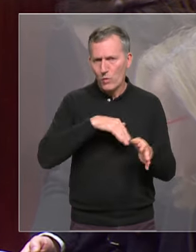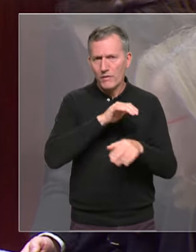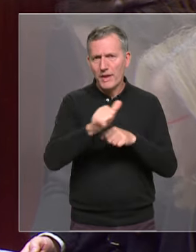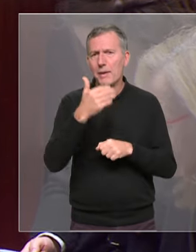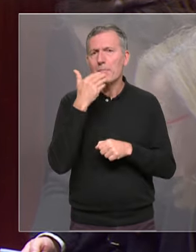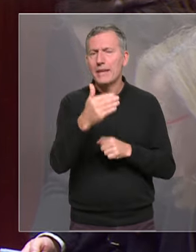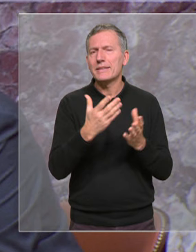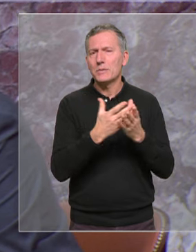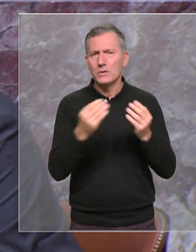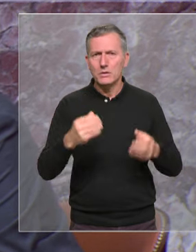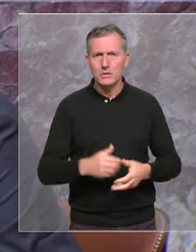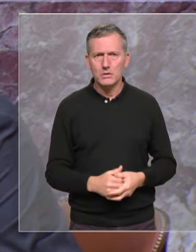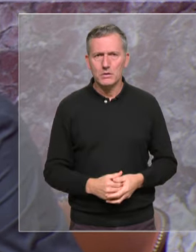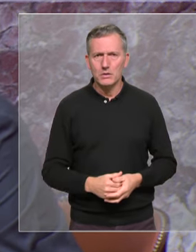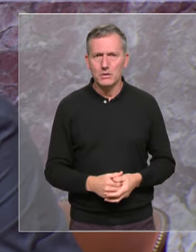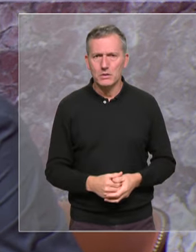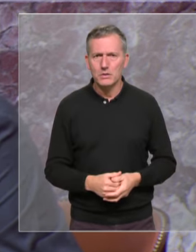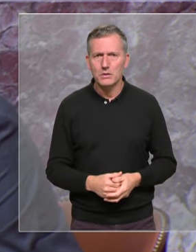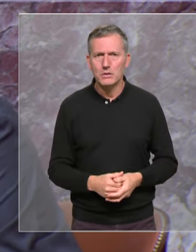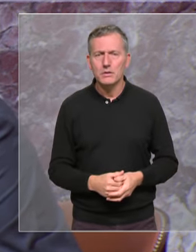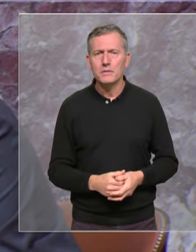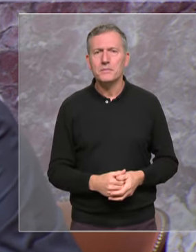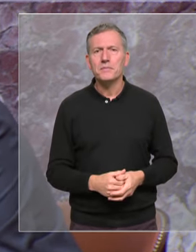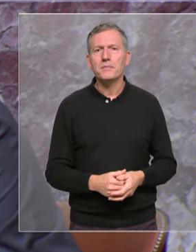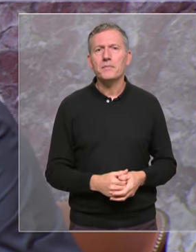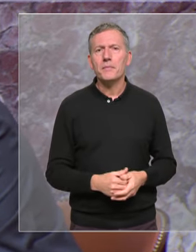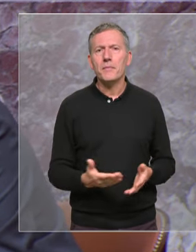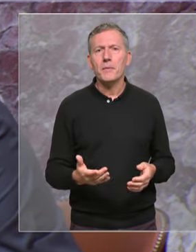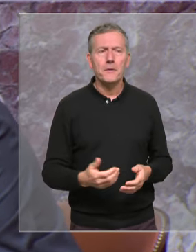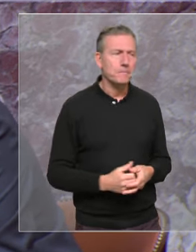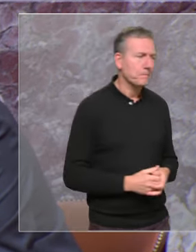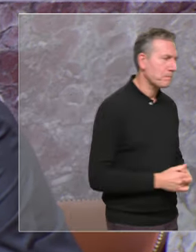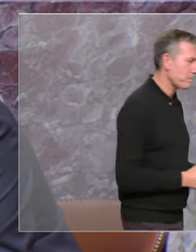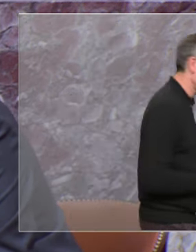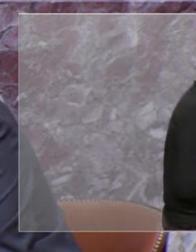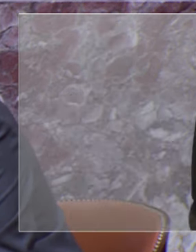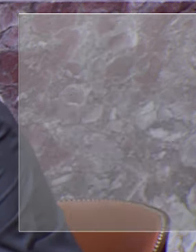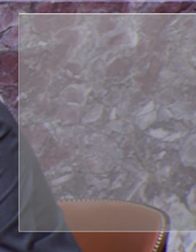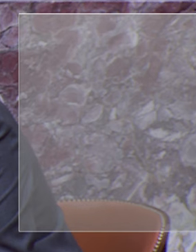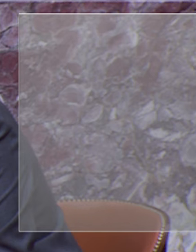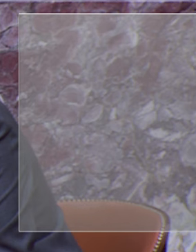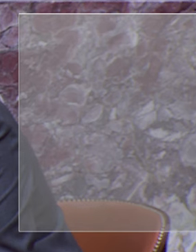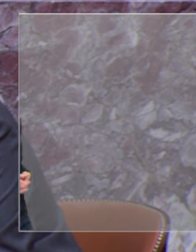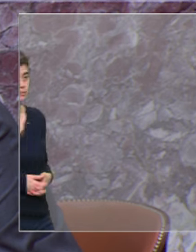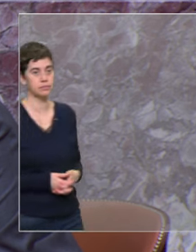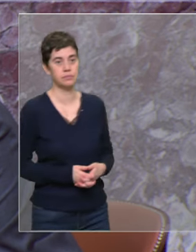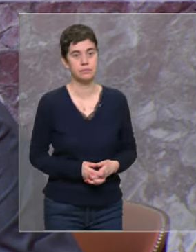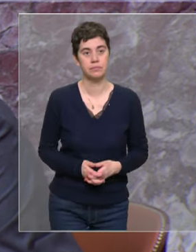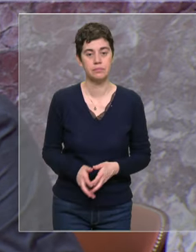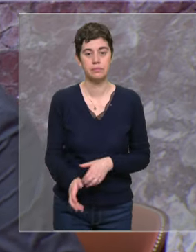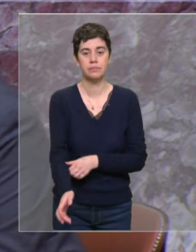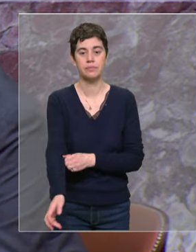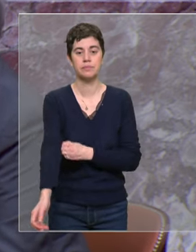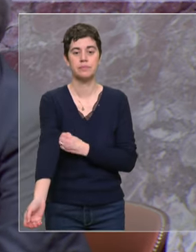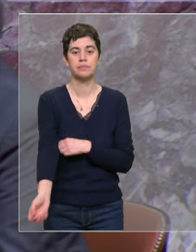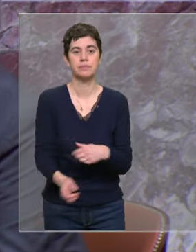beaucoup. Merci beaucoup, Monsieur le Ministre. La parole est à Monsieur Alexis Isard pour